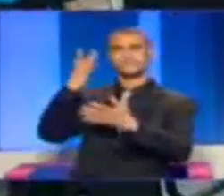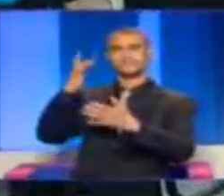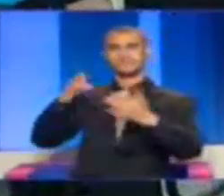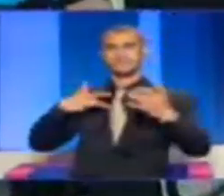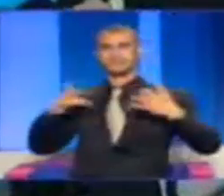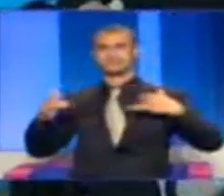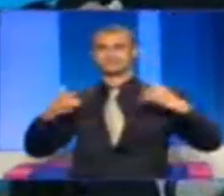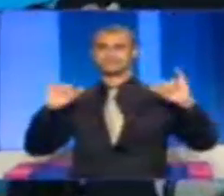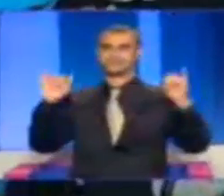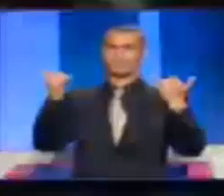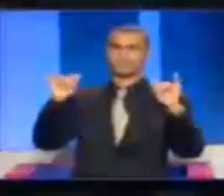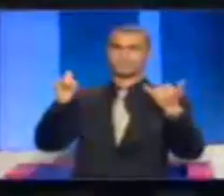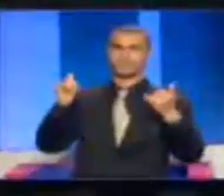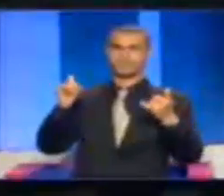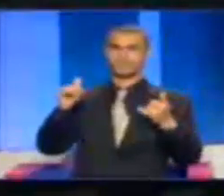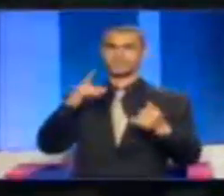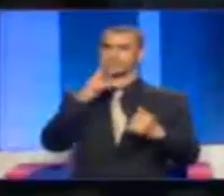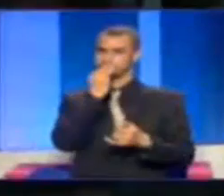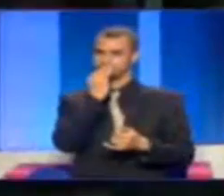والعبارات.